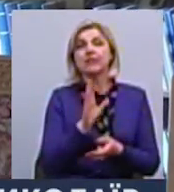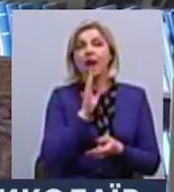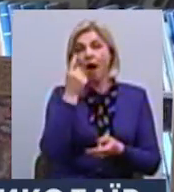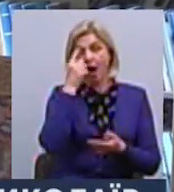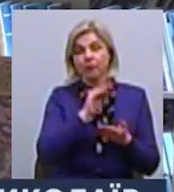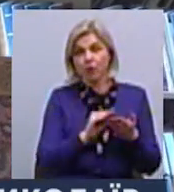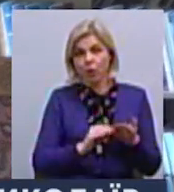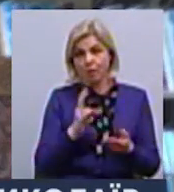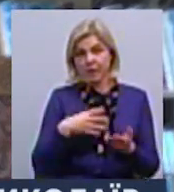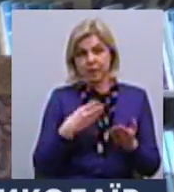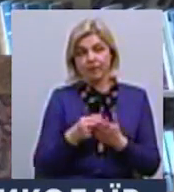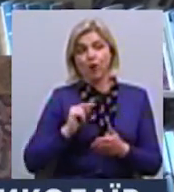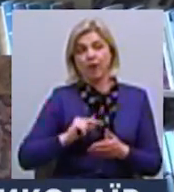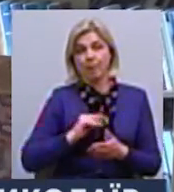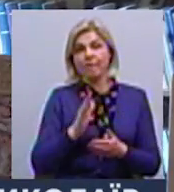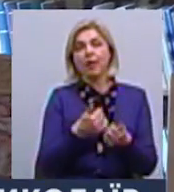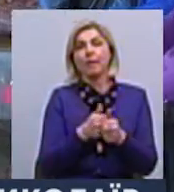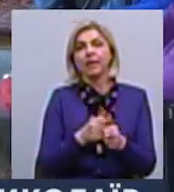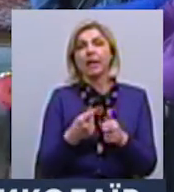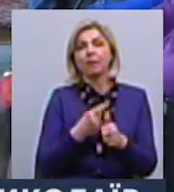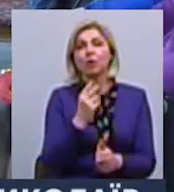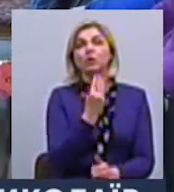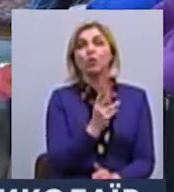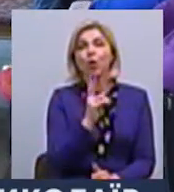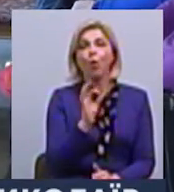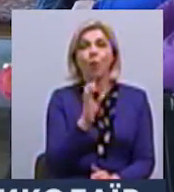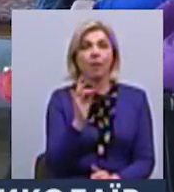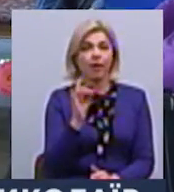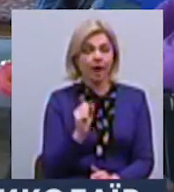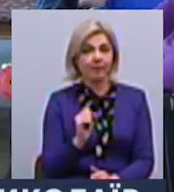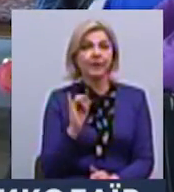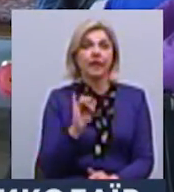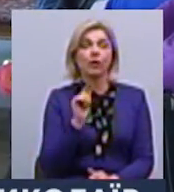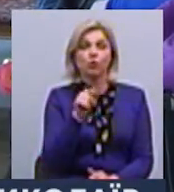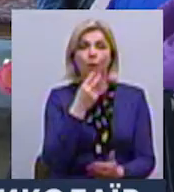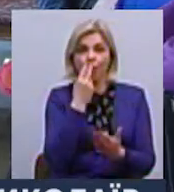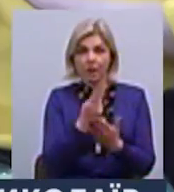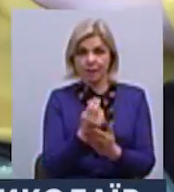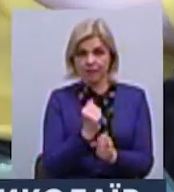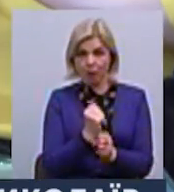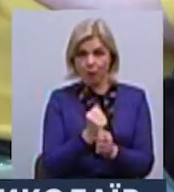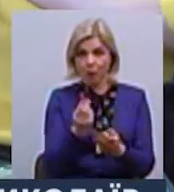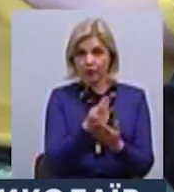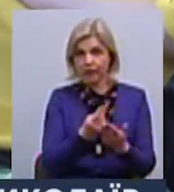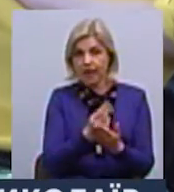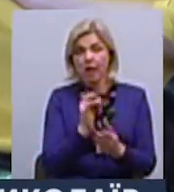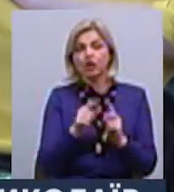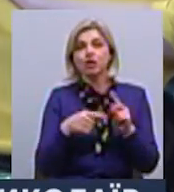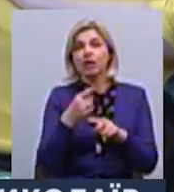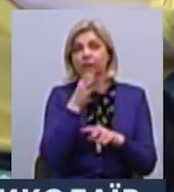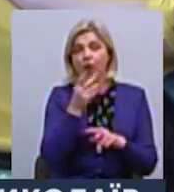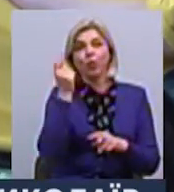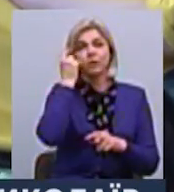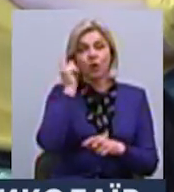своїй роботі в бібліотеці імені Шури Кобера та Віті Хоменка. Тоді показала свої роботи. Через деякий час дізналась,